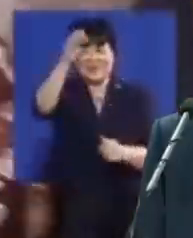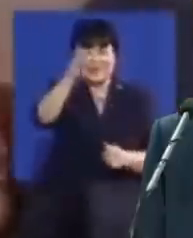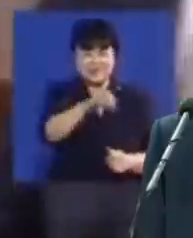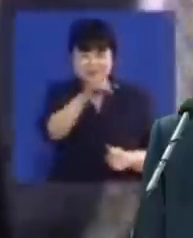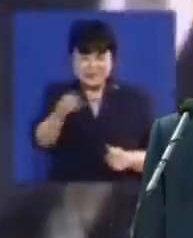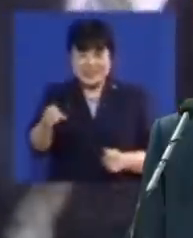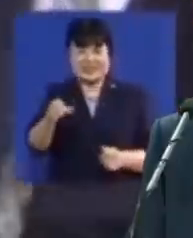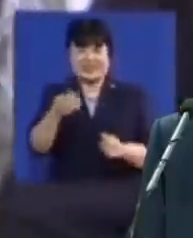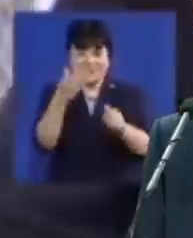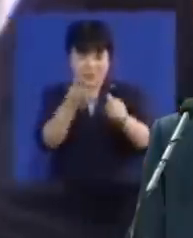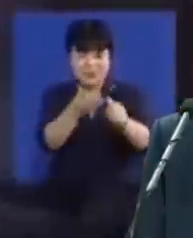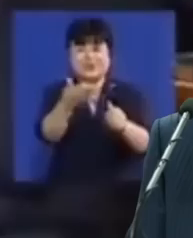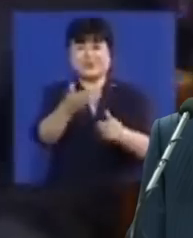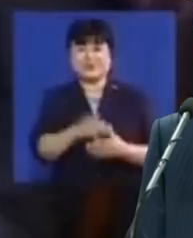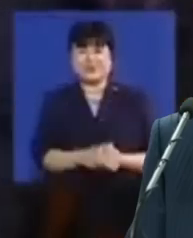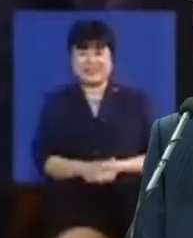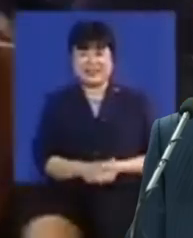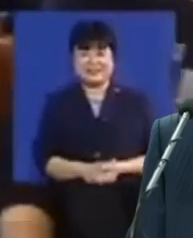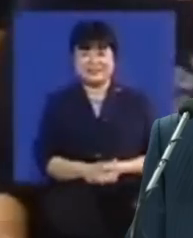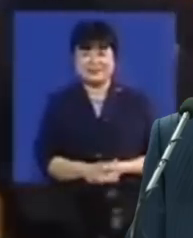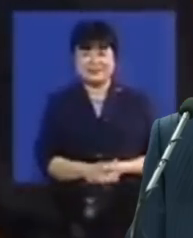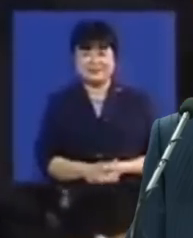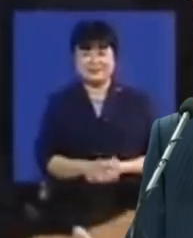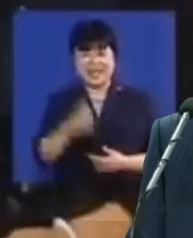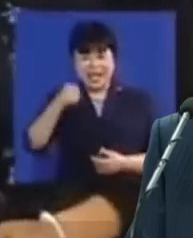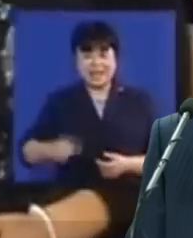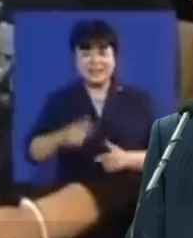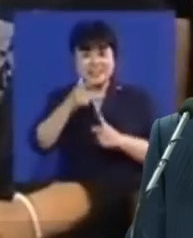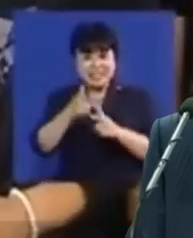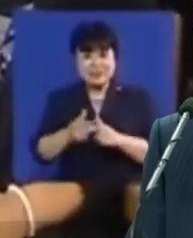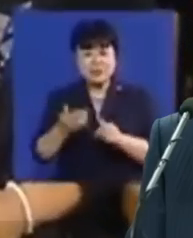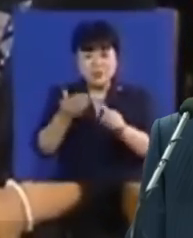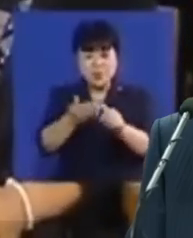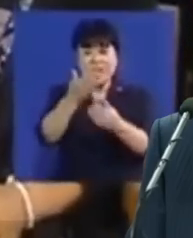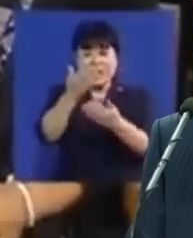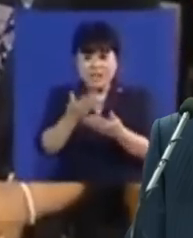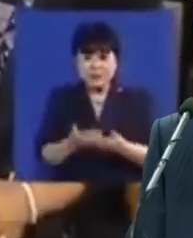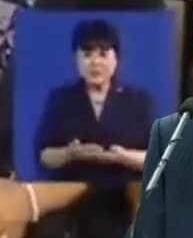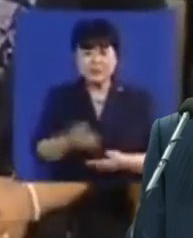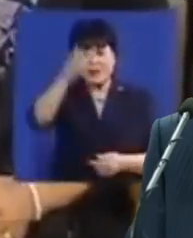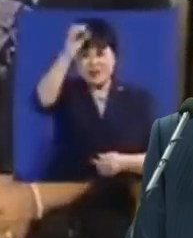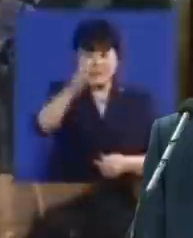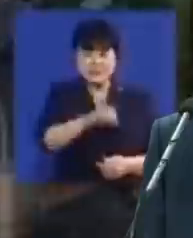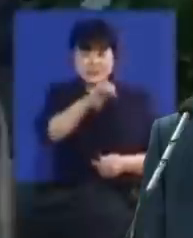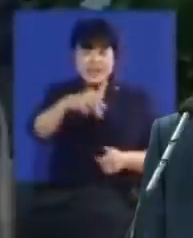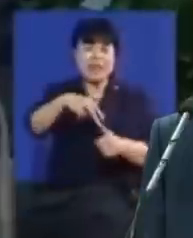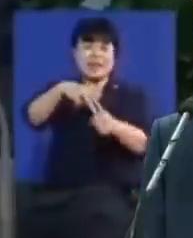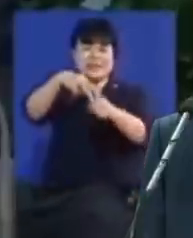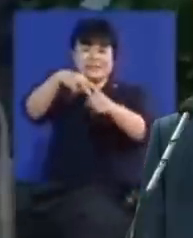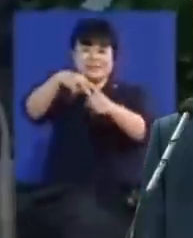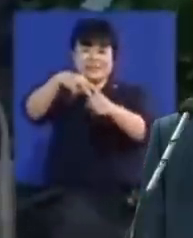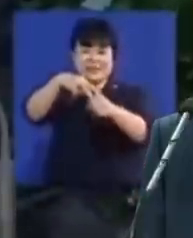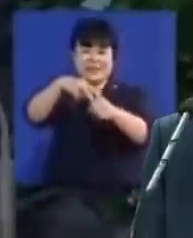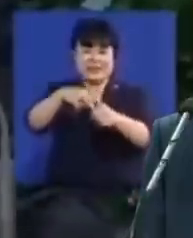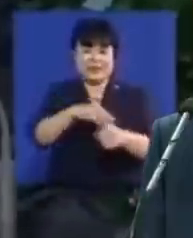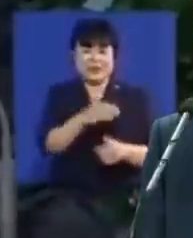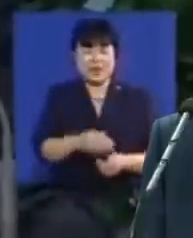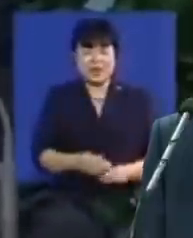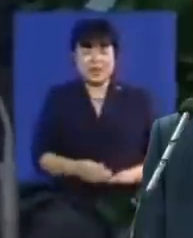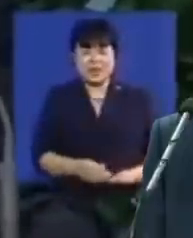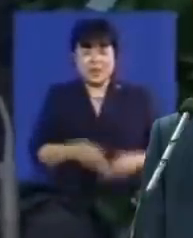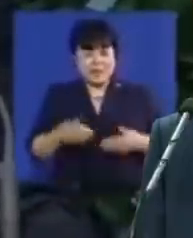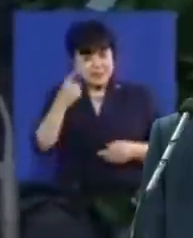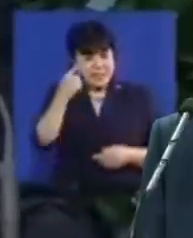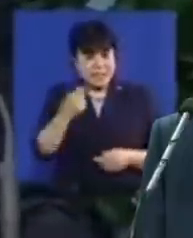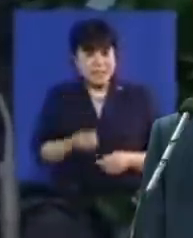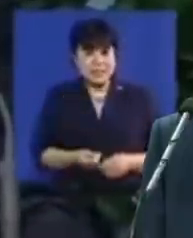십자가를 보냈겠어. 그 아들 예수님을 보내셔서 십자가에 매달았겠어요. 우리가 가볍게